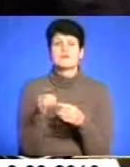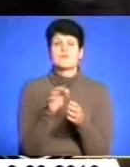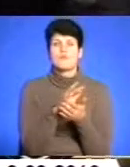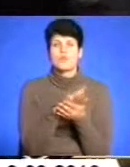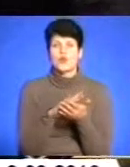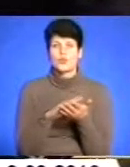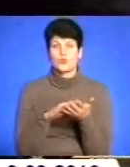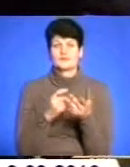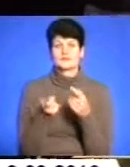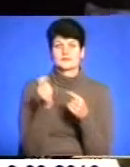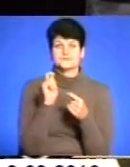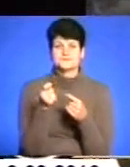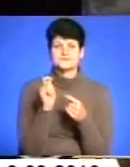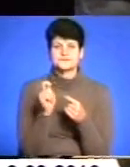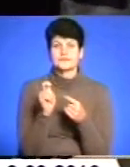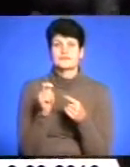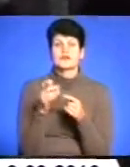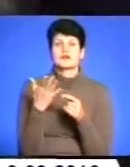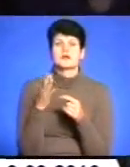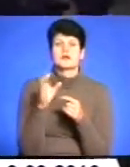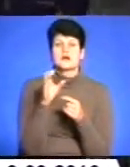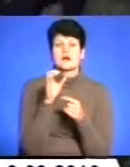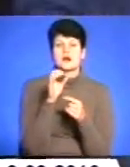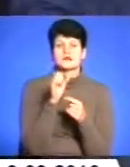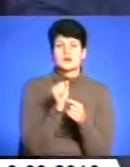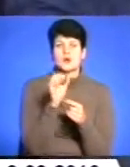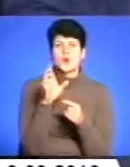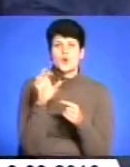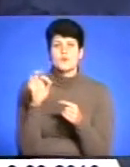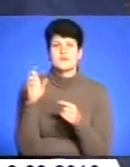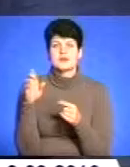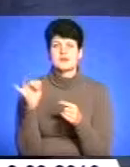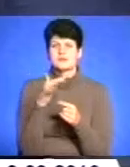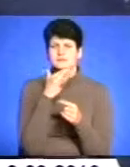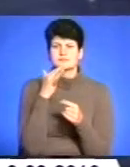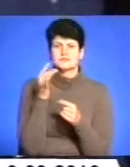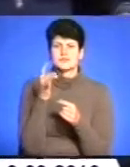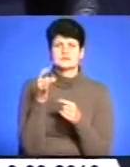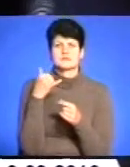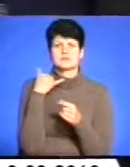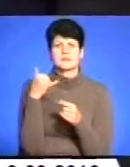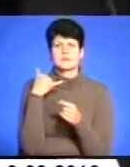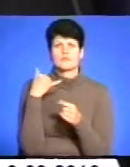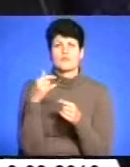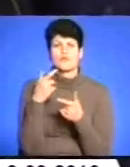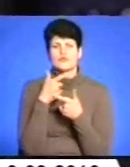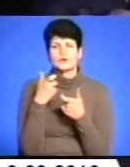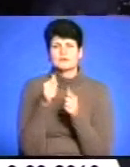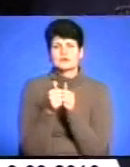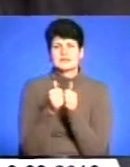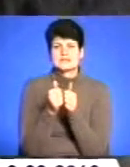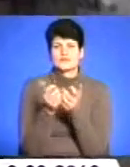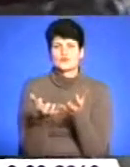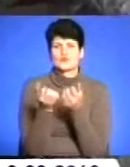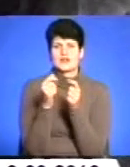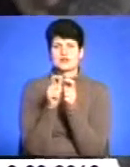слів директора громадської організації «Скеля» Андрія Об'єщика, до активістів неодноразово надходили повідомлення про те, що поблизу рятувальної